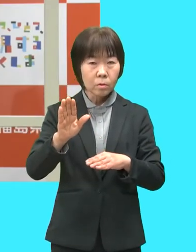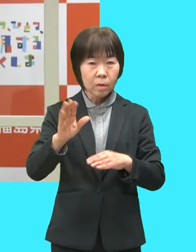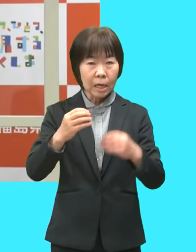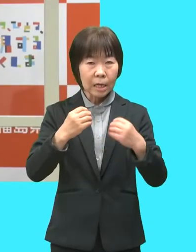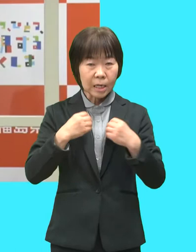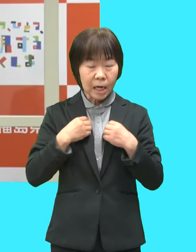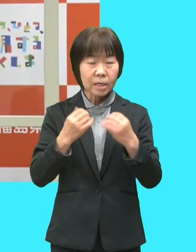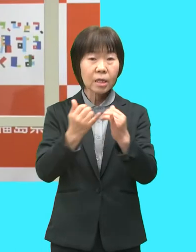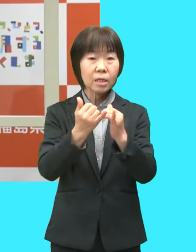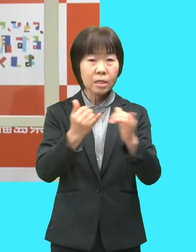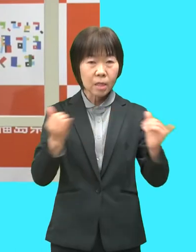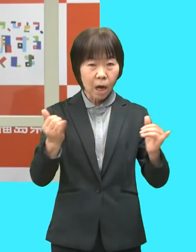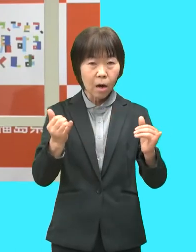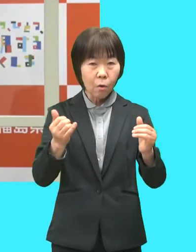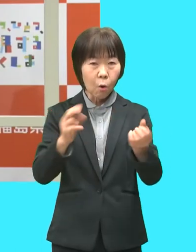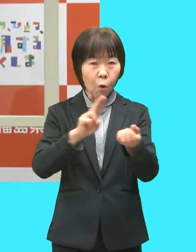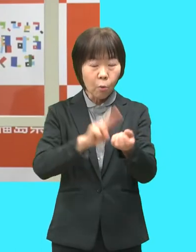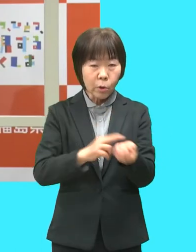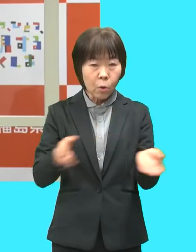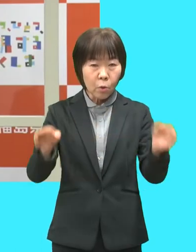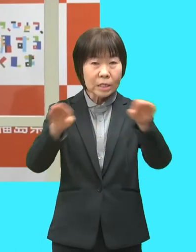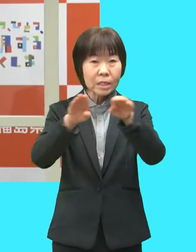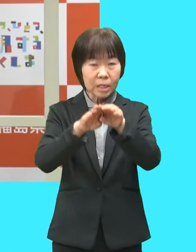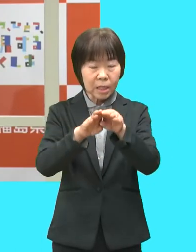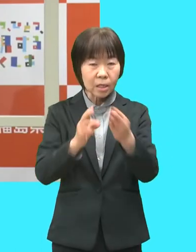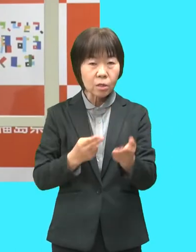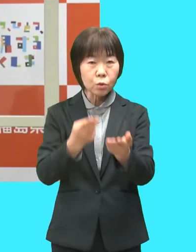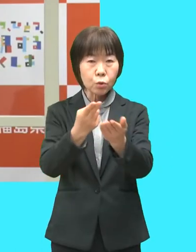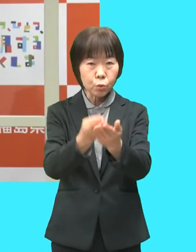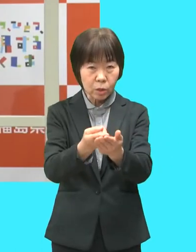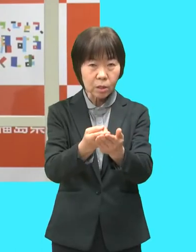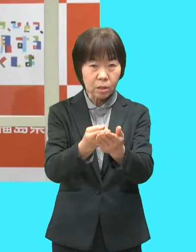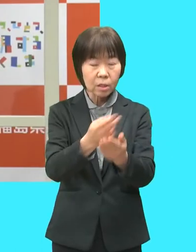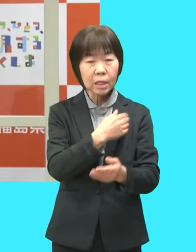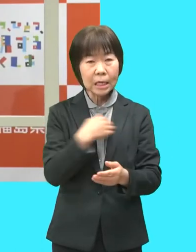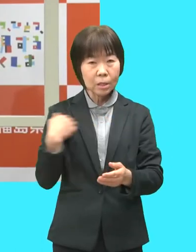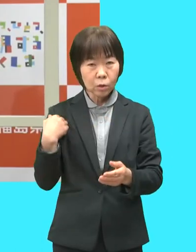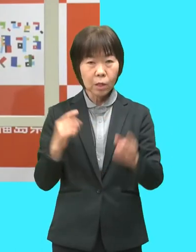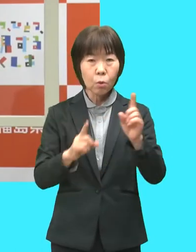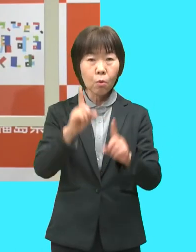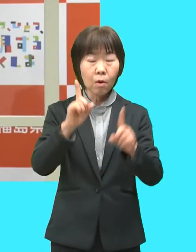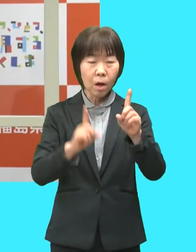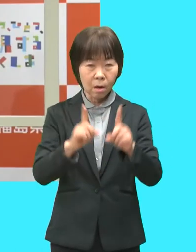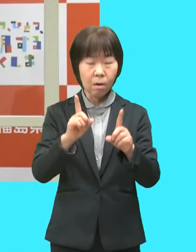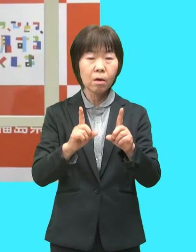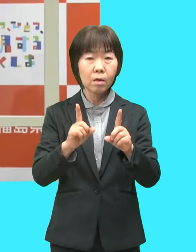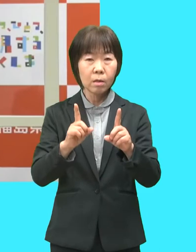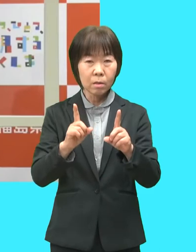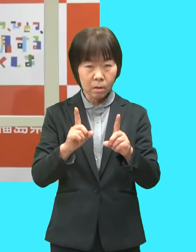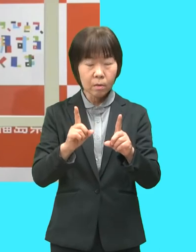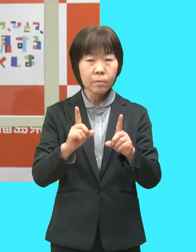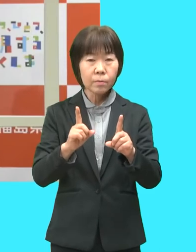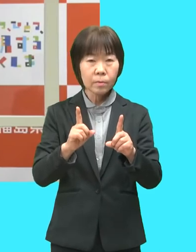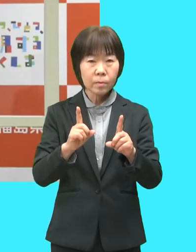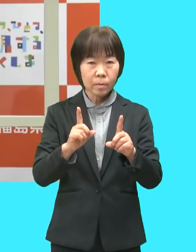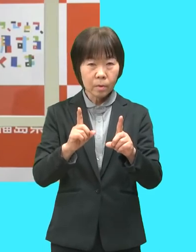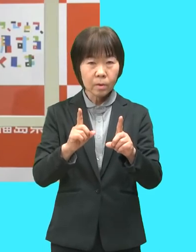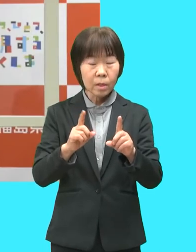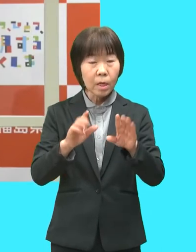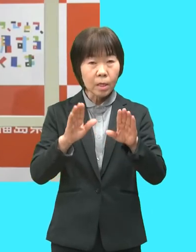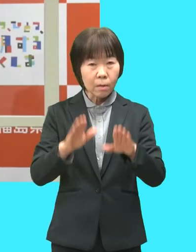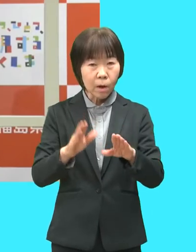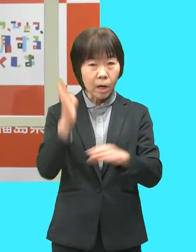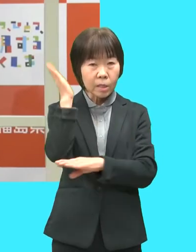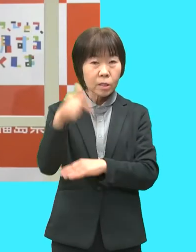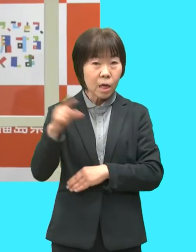染された方を病院に安定的に入れていくことができるかどうか、受け入れることができるかどうか、今